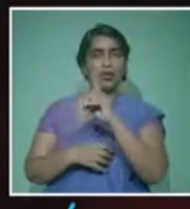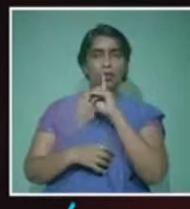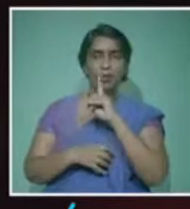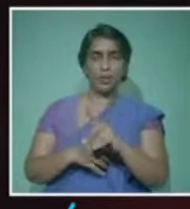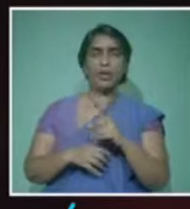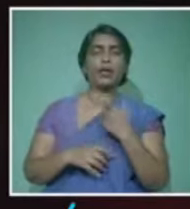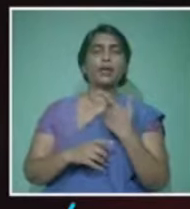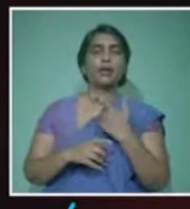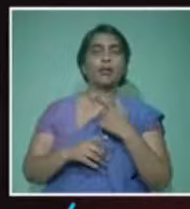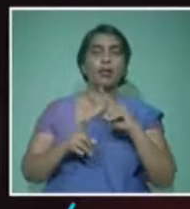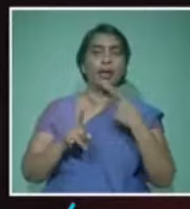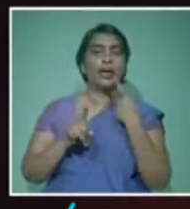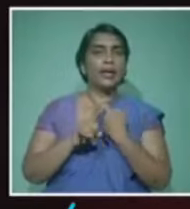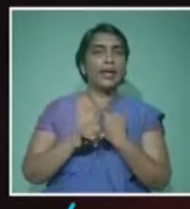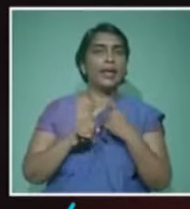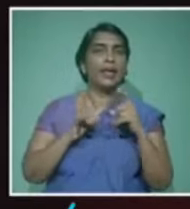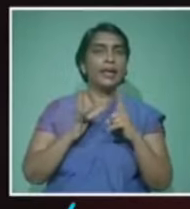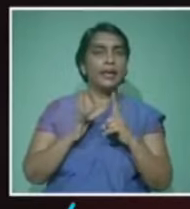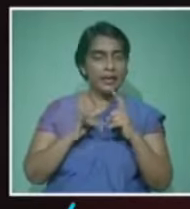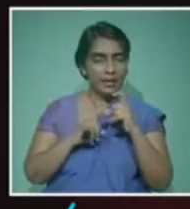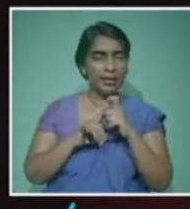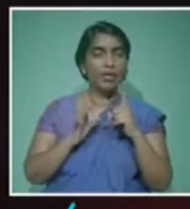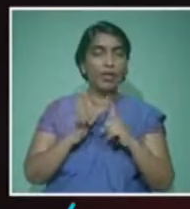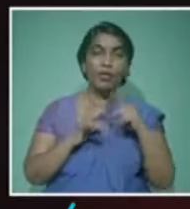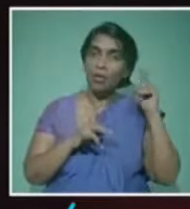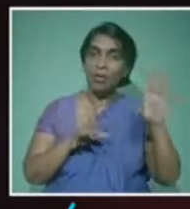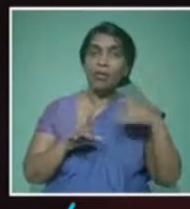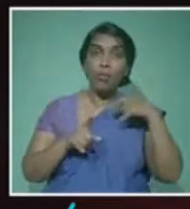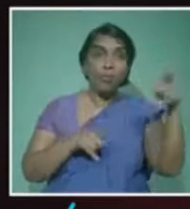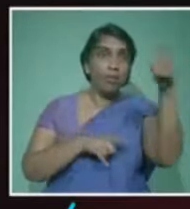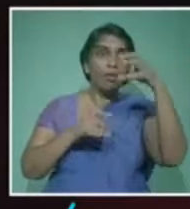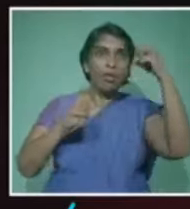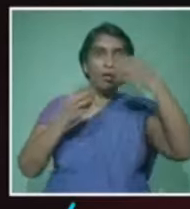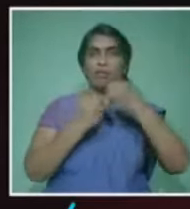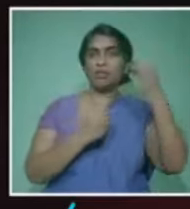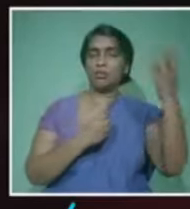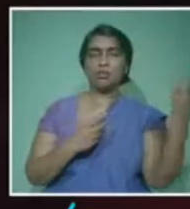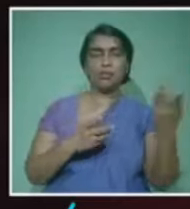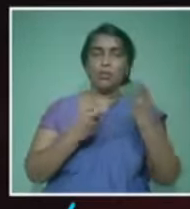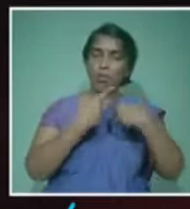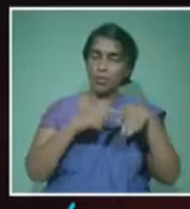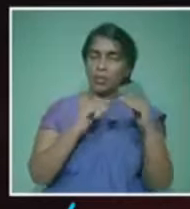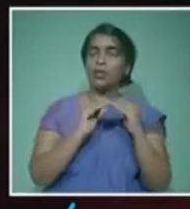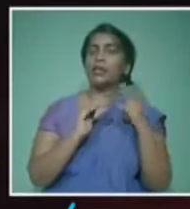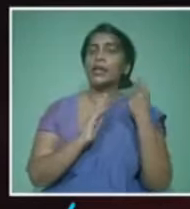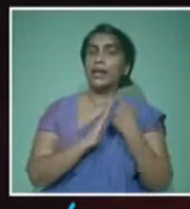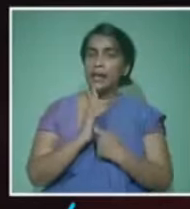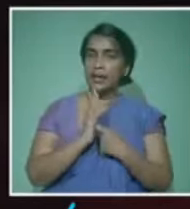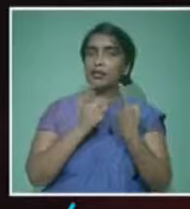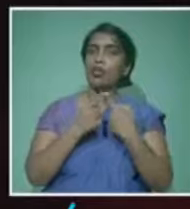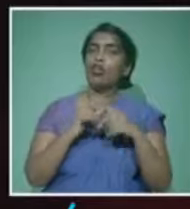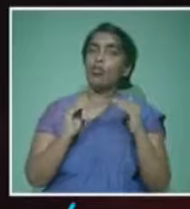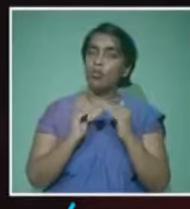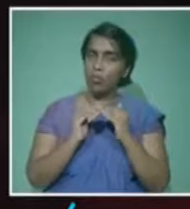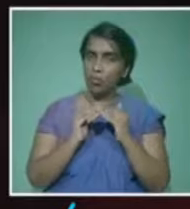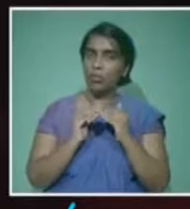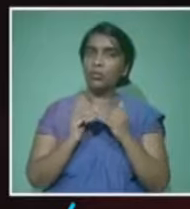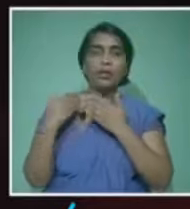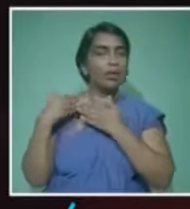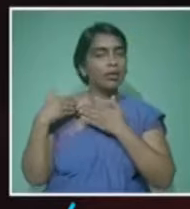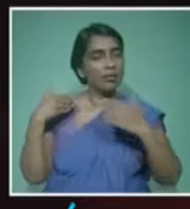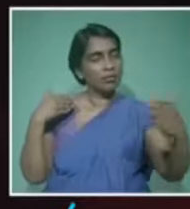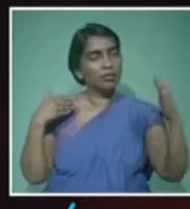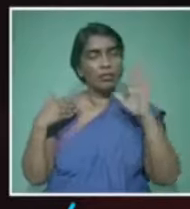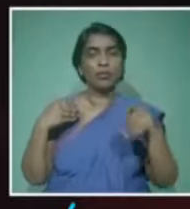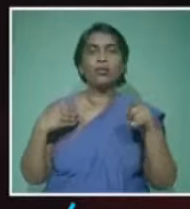केडीयू के वगे कथाक्रम अभी तंगल देनो अभय उबतुमलट अभी हिम दिन्न बै सीलुदनाट नीति पोदी उबतुमल दीर्घ काल